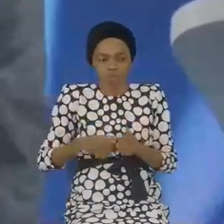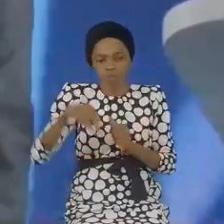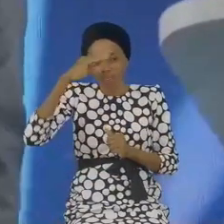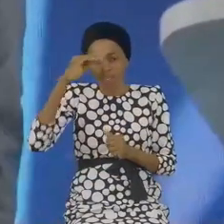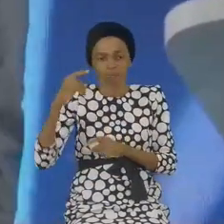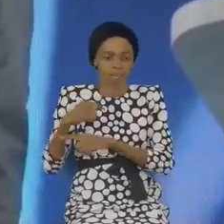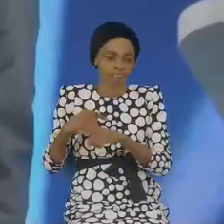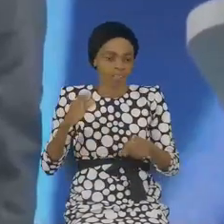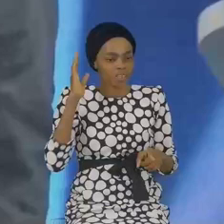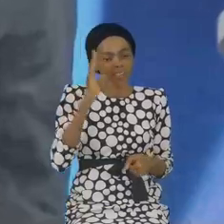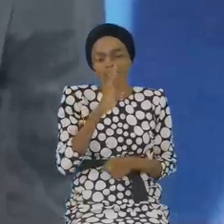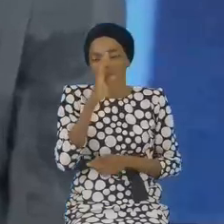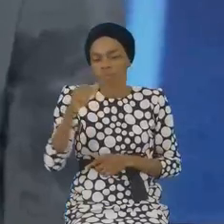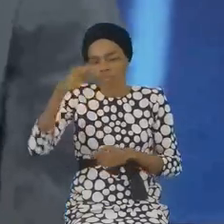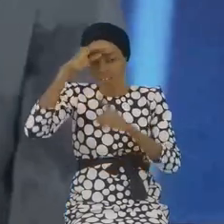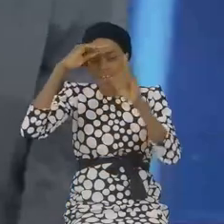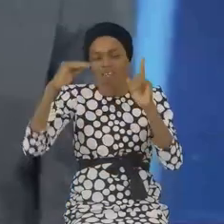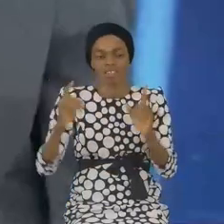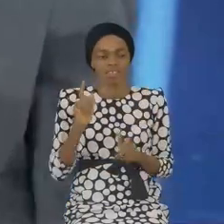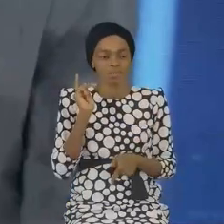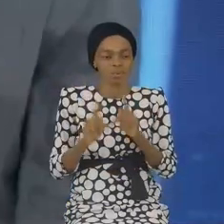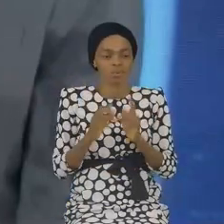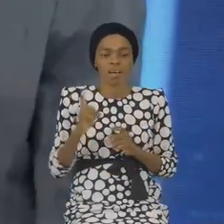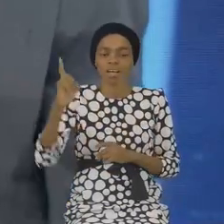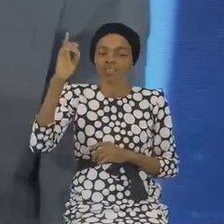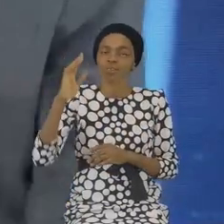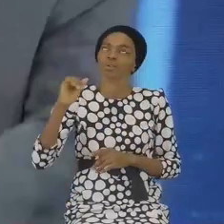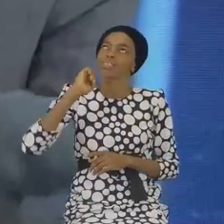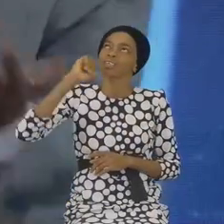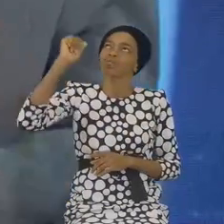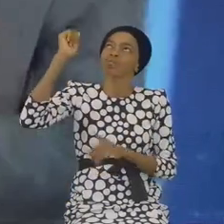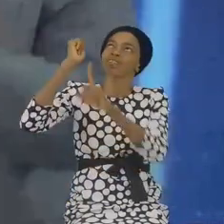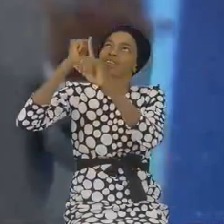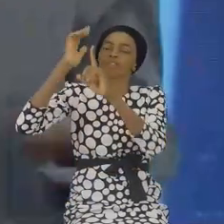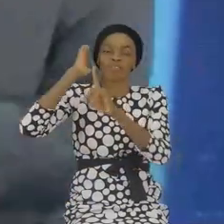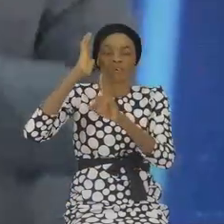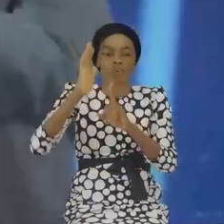peuple et Dieu lui-même sera avec eux.